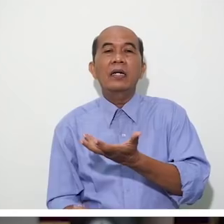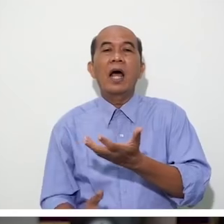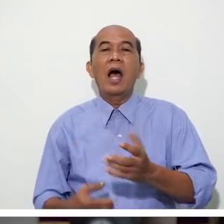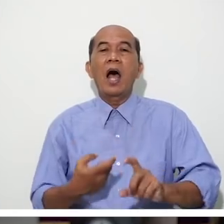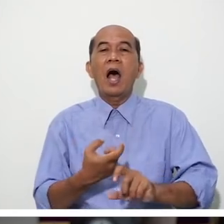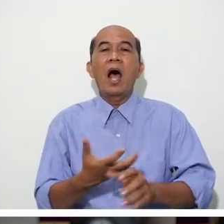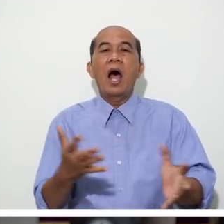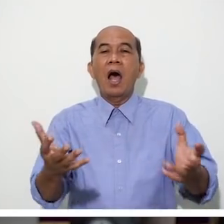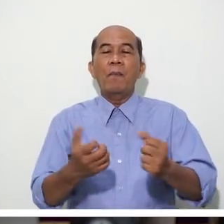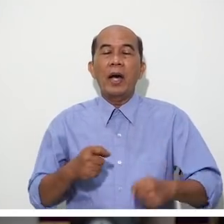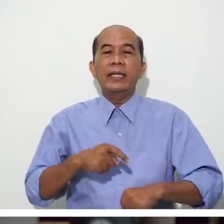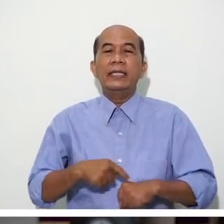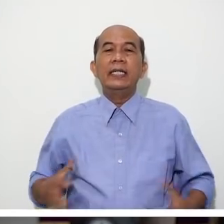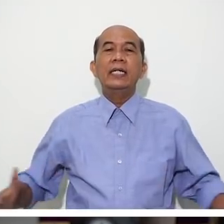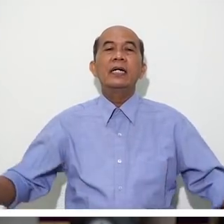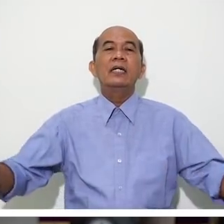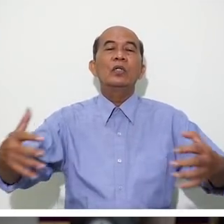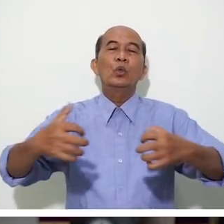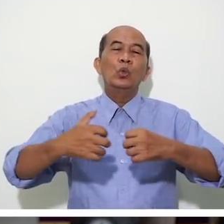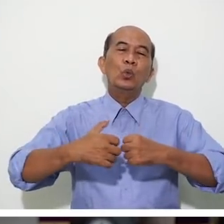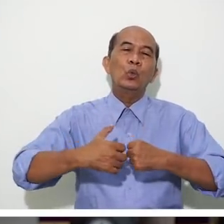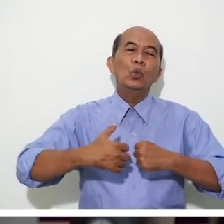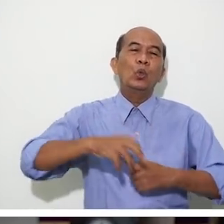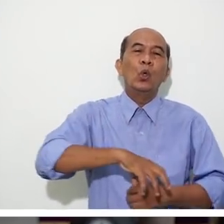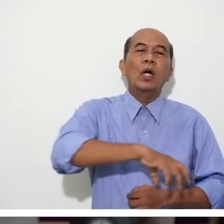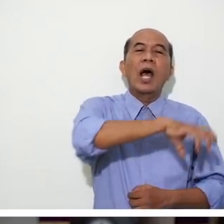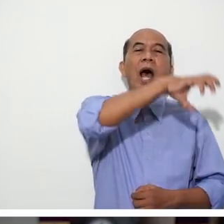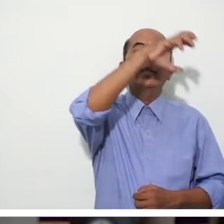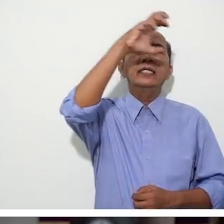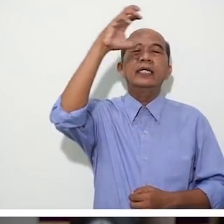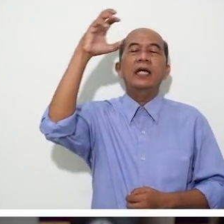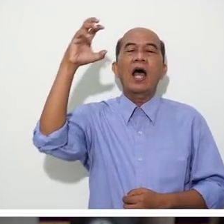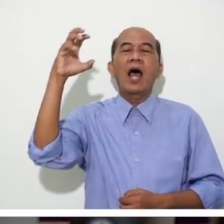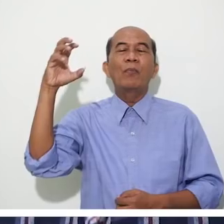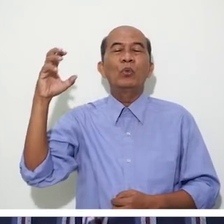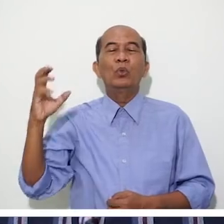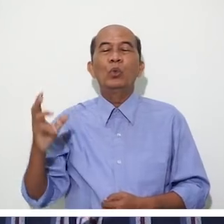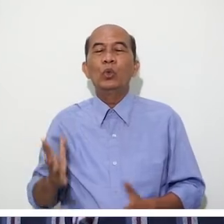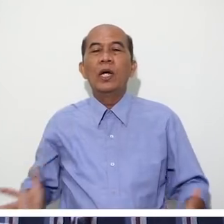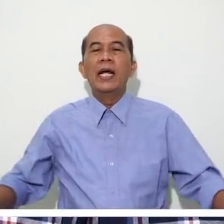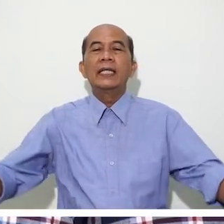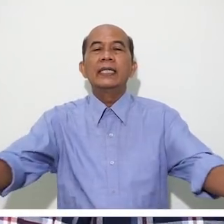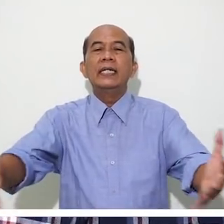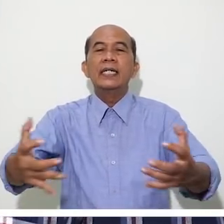Neraka dapat direngkuh, kartika pun